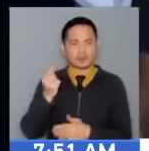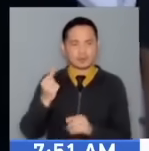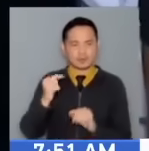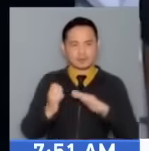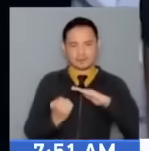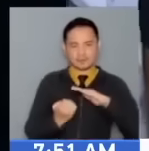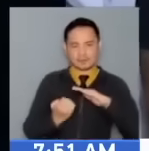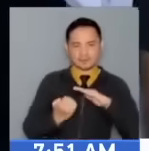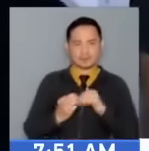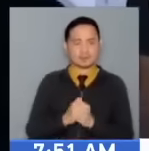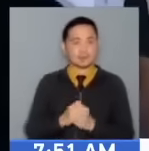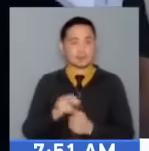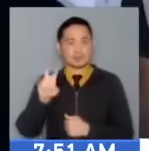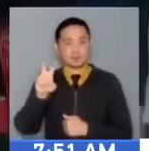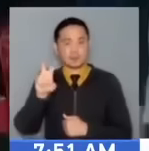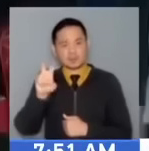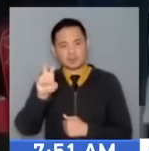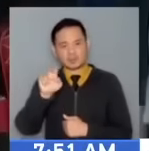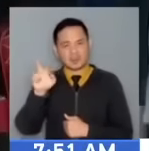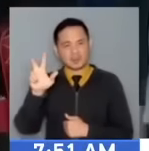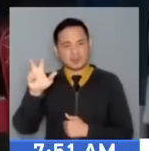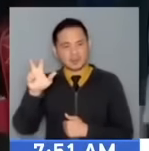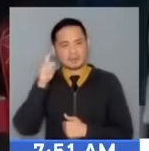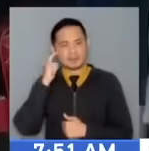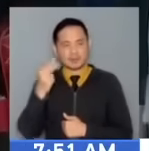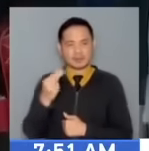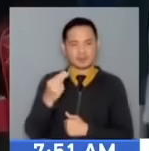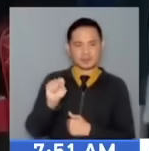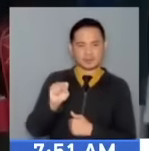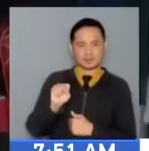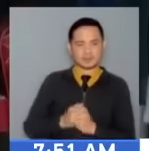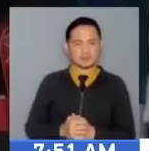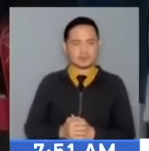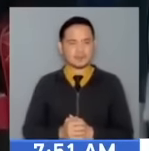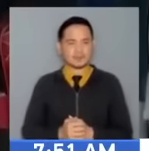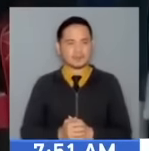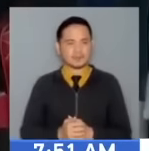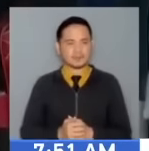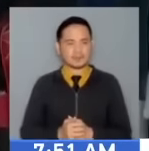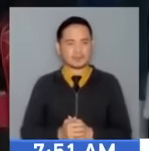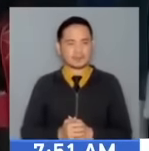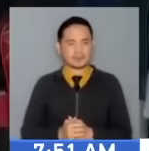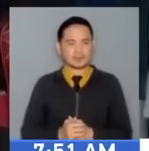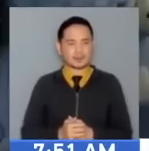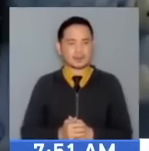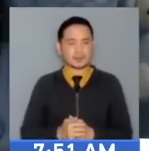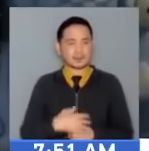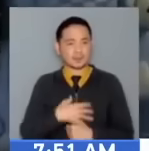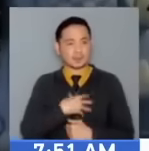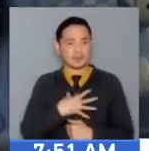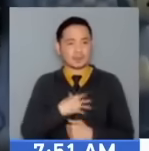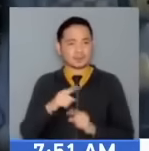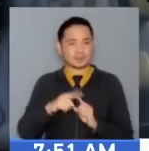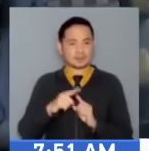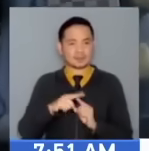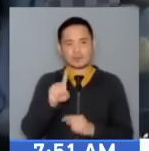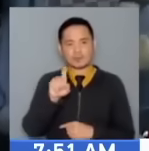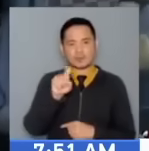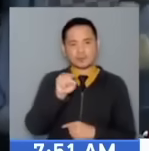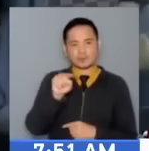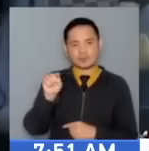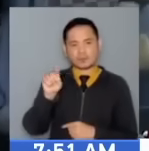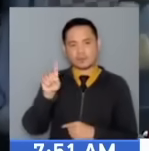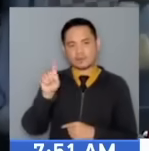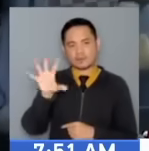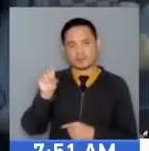to 300 pesos ang pang high school. Ang plain white shirt naman, binibenta ng 100 to 150 pesos, depende sa